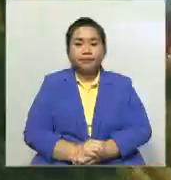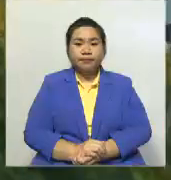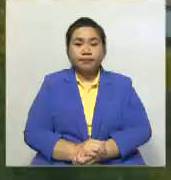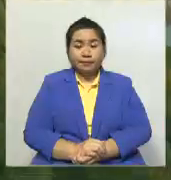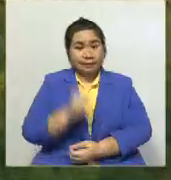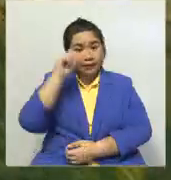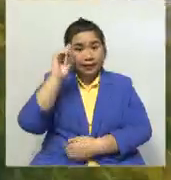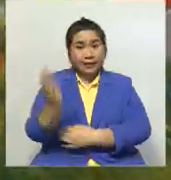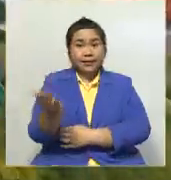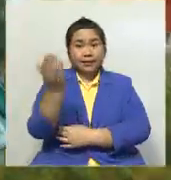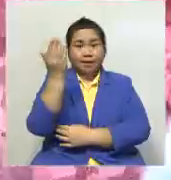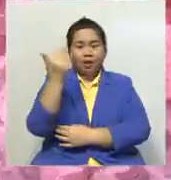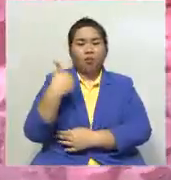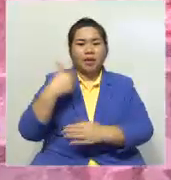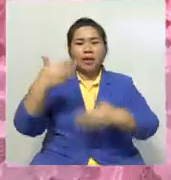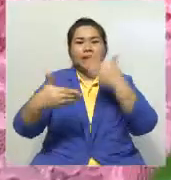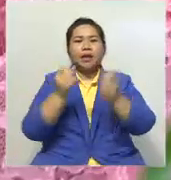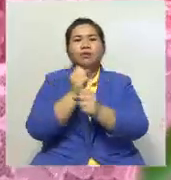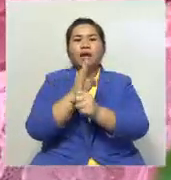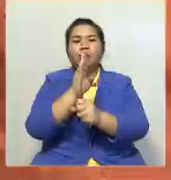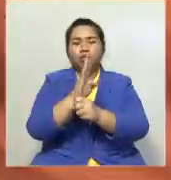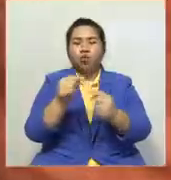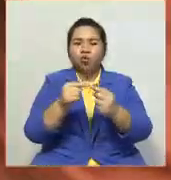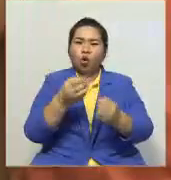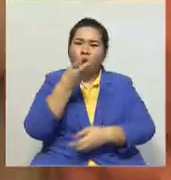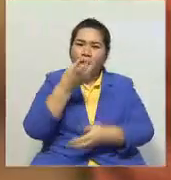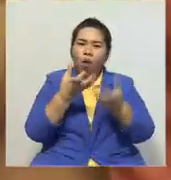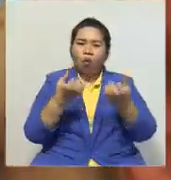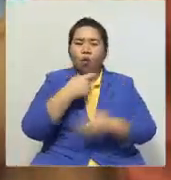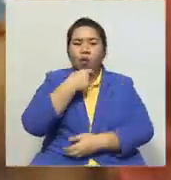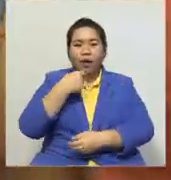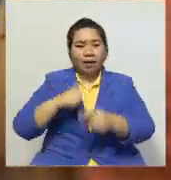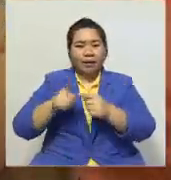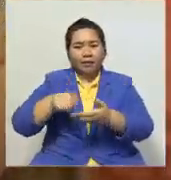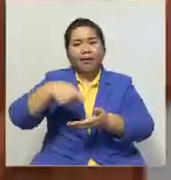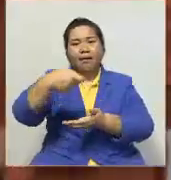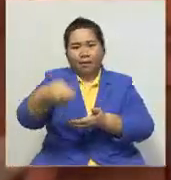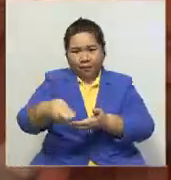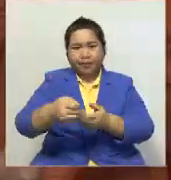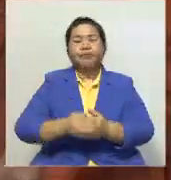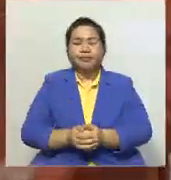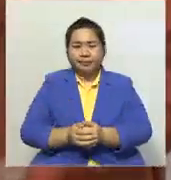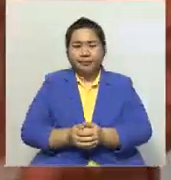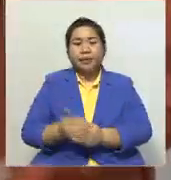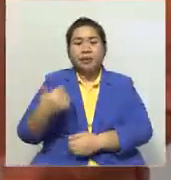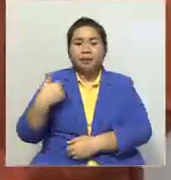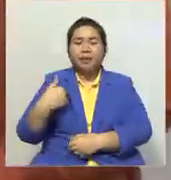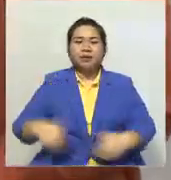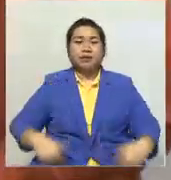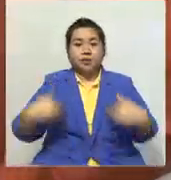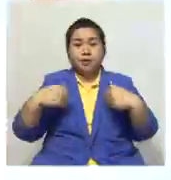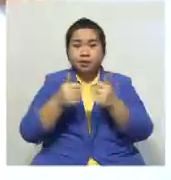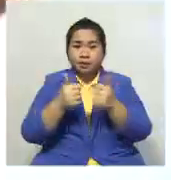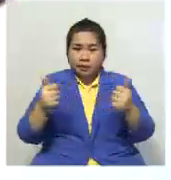ตื่นเช้ารับอรุณกับกิจกรรมทำบุญตักบาตรข้าวสารอาหารแห้งแด่พระภิกษุสงฆ์ร่วมกับชาวบ้านนะคะนอกจากจะเป็นสิริมงคลแล้